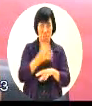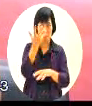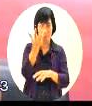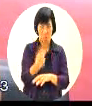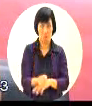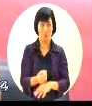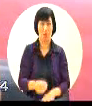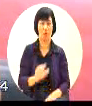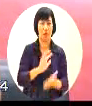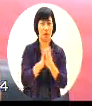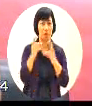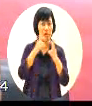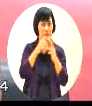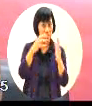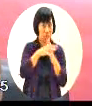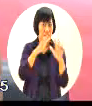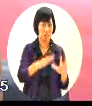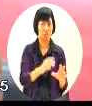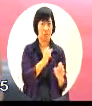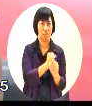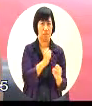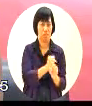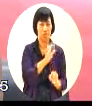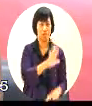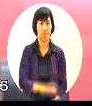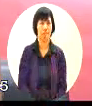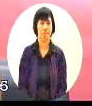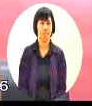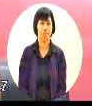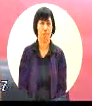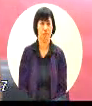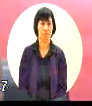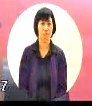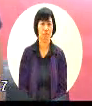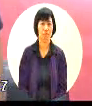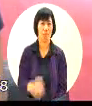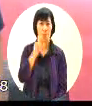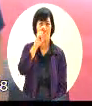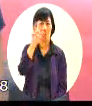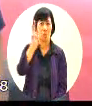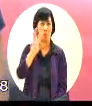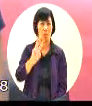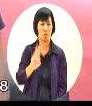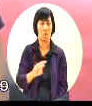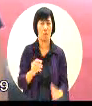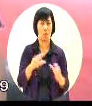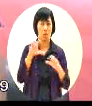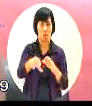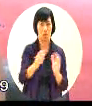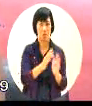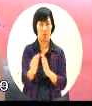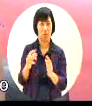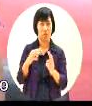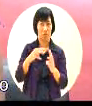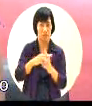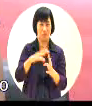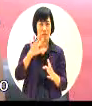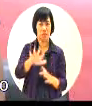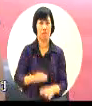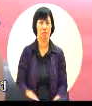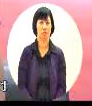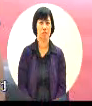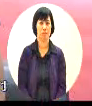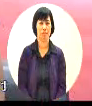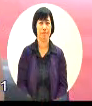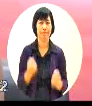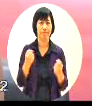这个工程已经在施工中了。在咱这污水处理厂吼，工商区的污水处理厂伫